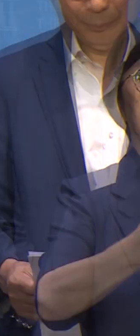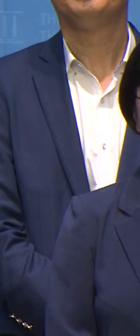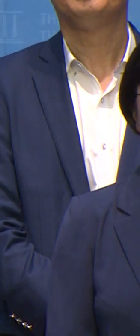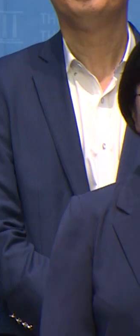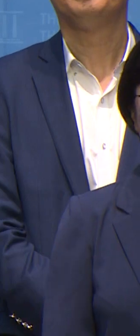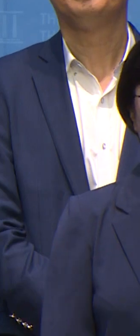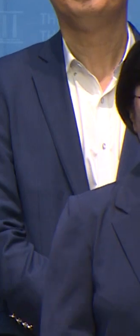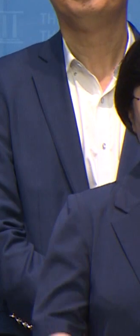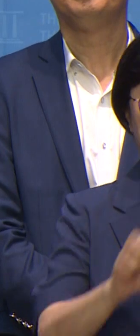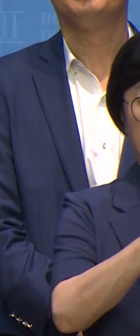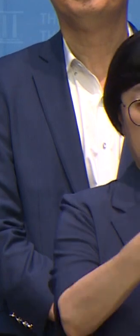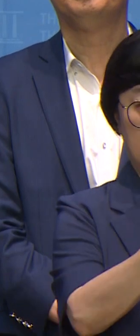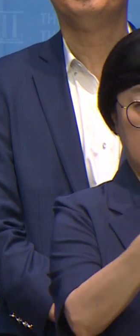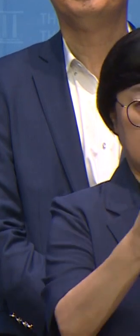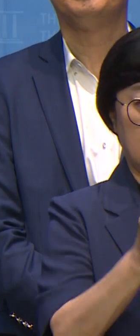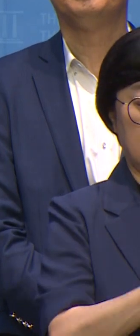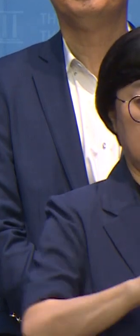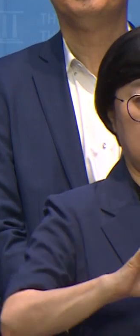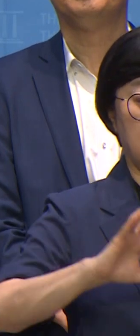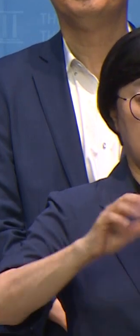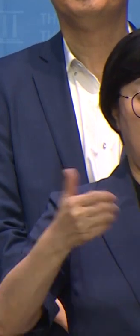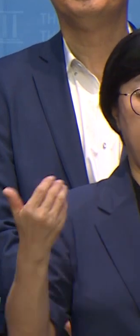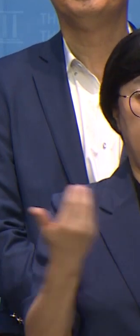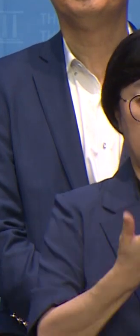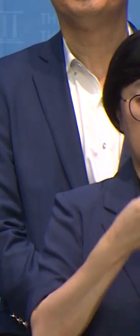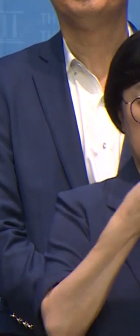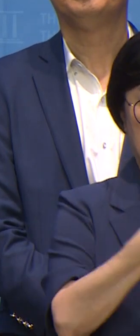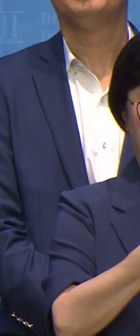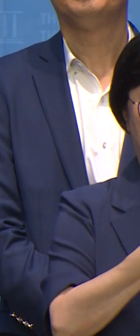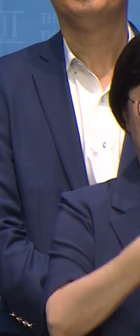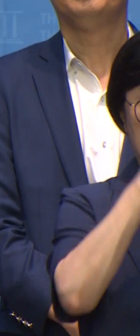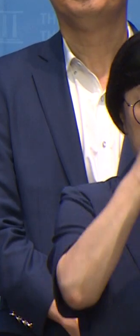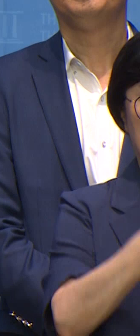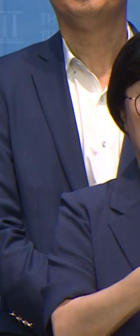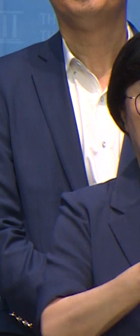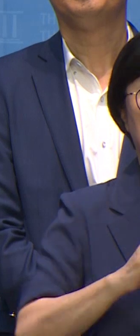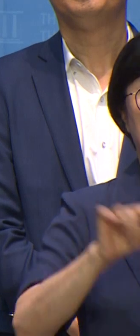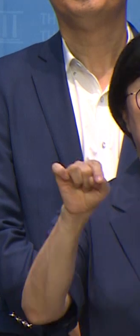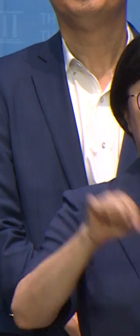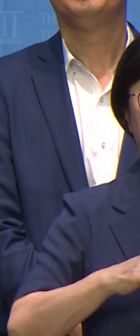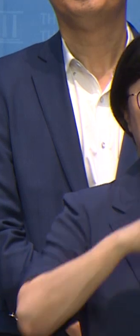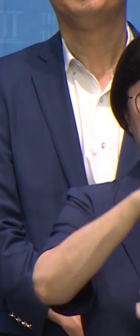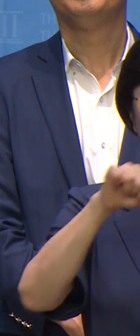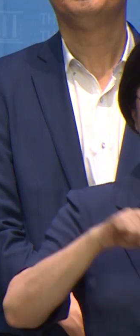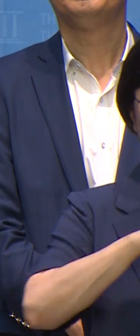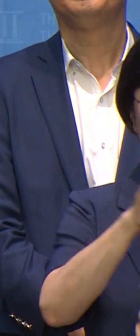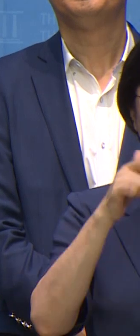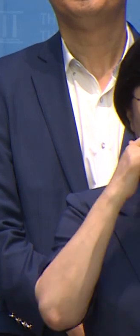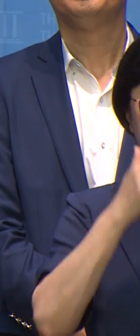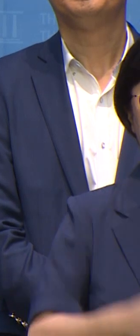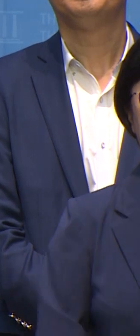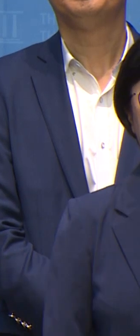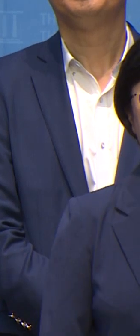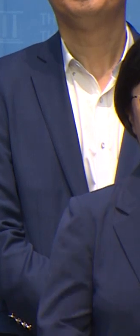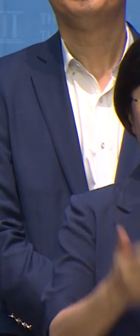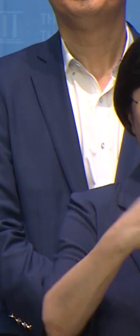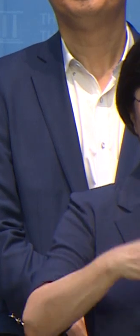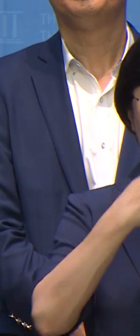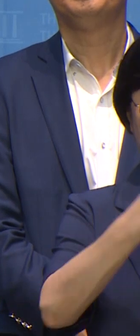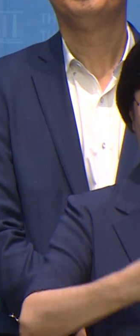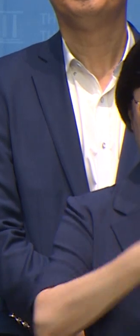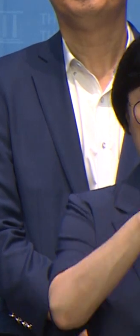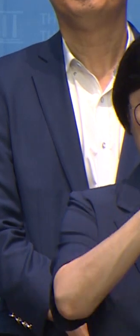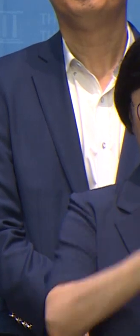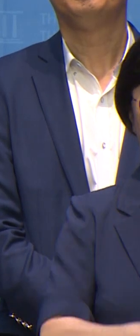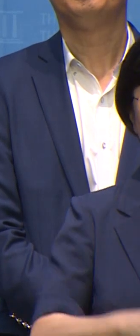합니다. 야당을 반국가 세력으로 규정하고 정상적인 국정운영은 할 수 없습니다. 남은 4년 동안